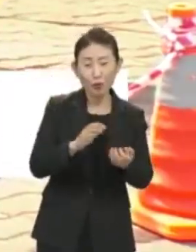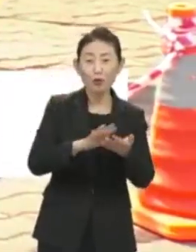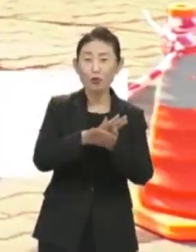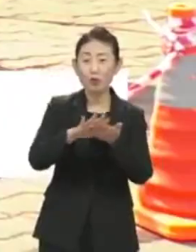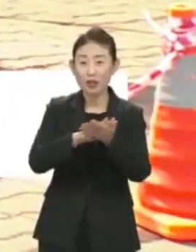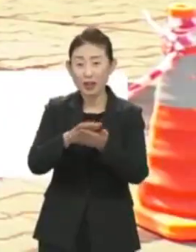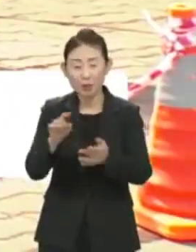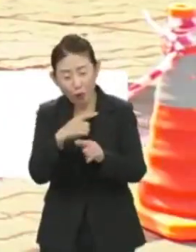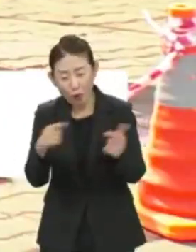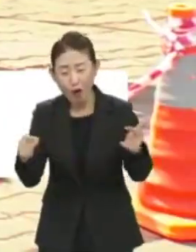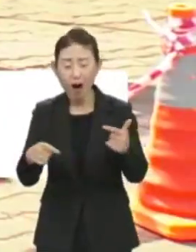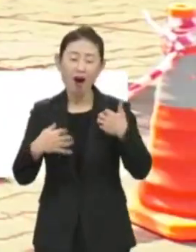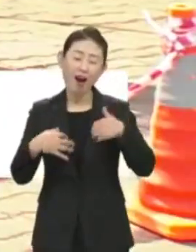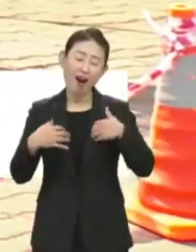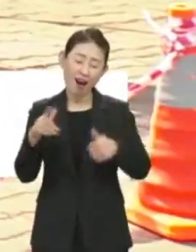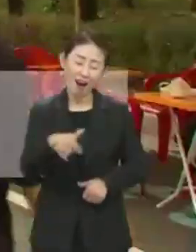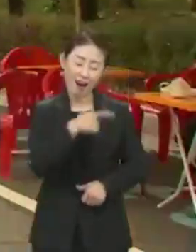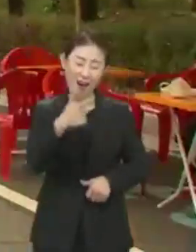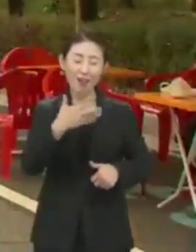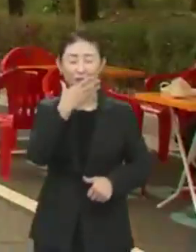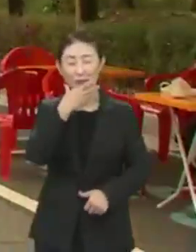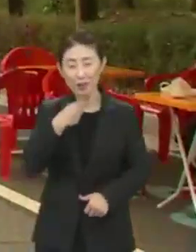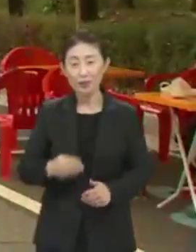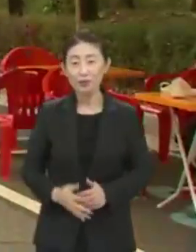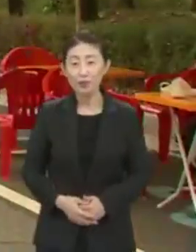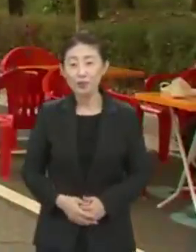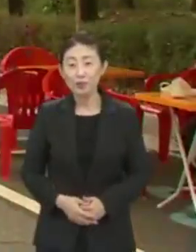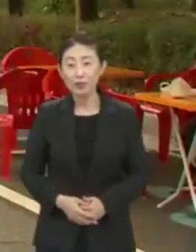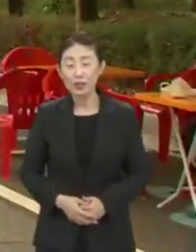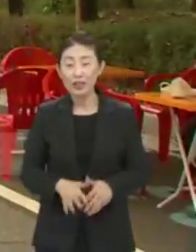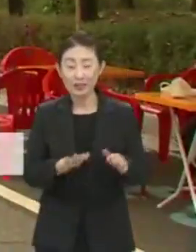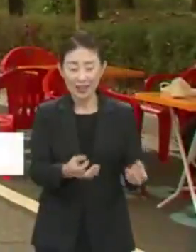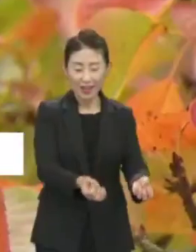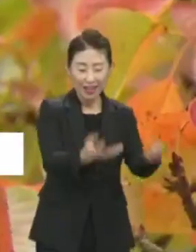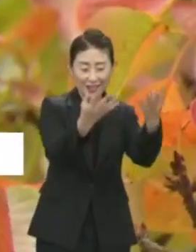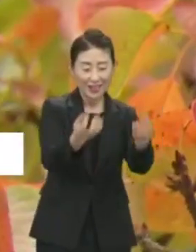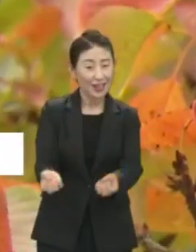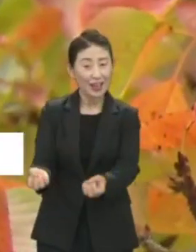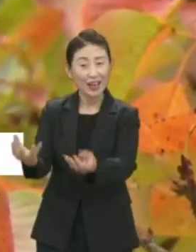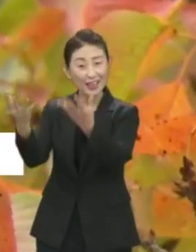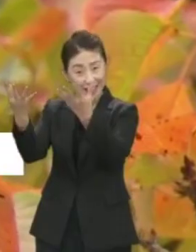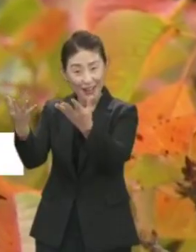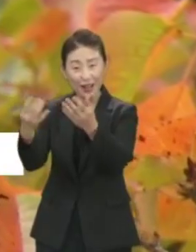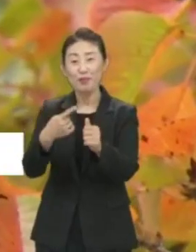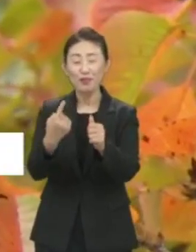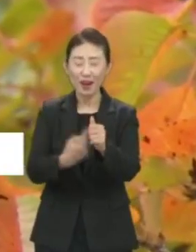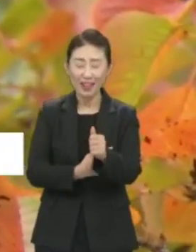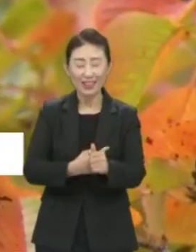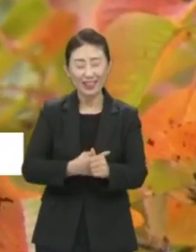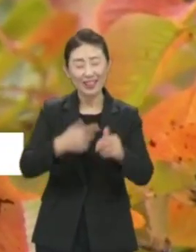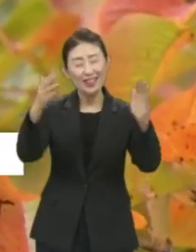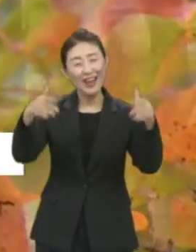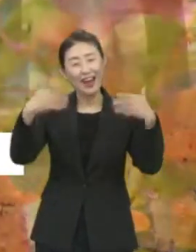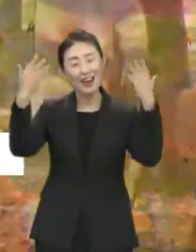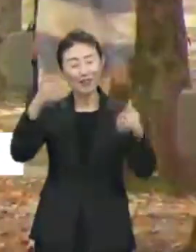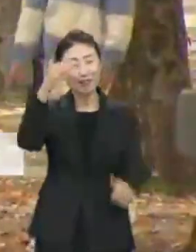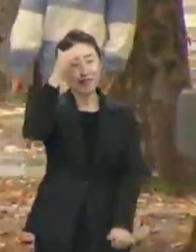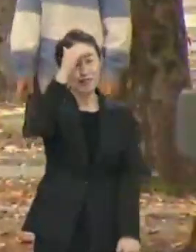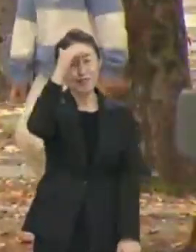오늘 되게 기분 좋은 하루인 것 같습니다. 지역 곳곳에서 펼쳐진 다채로운 축제들로 가을의 정취도